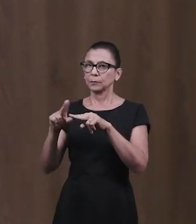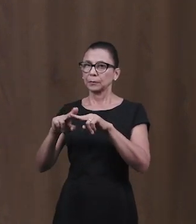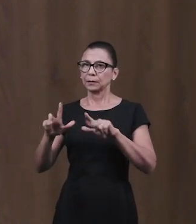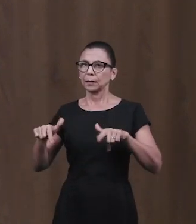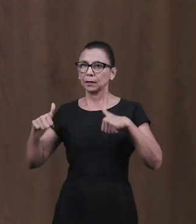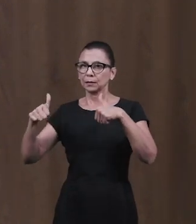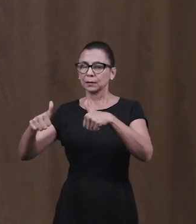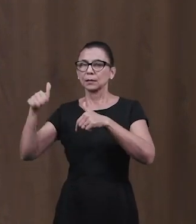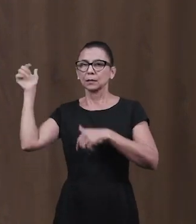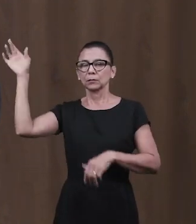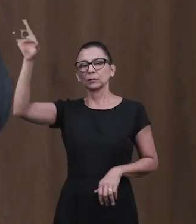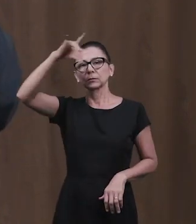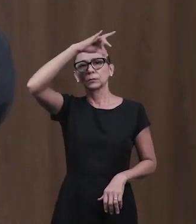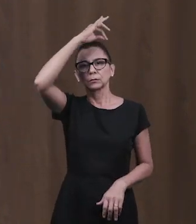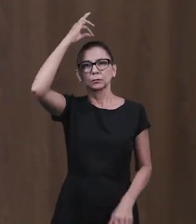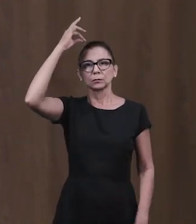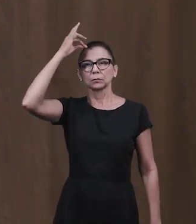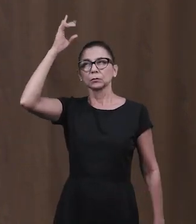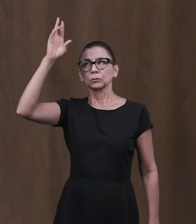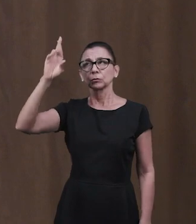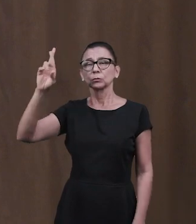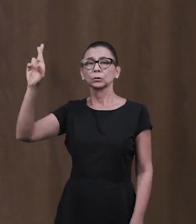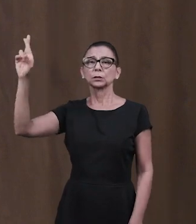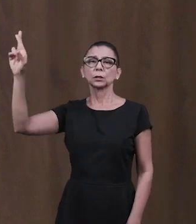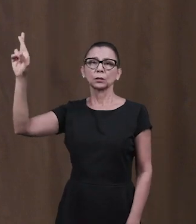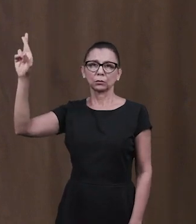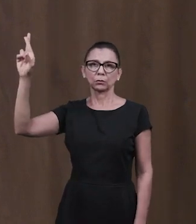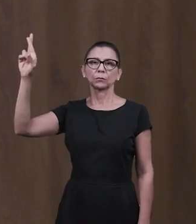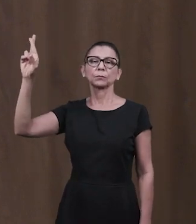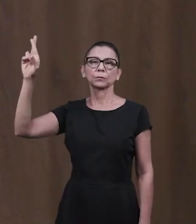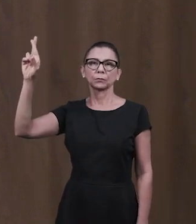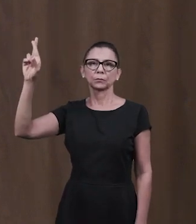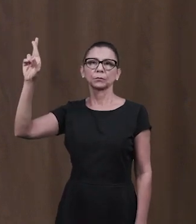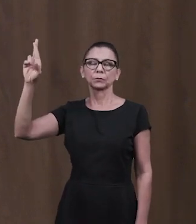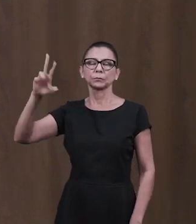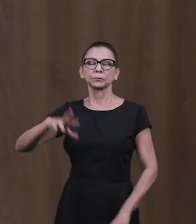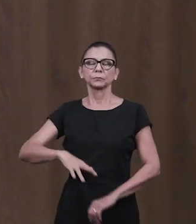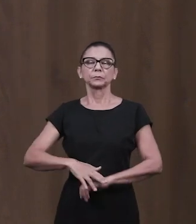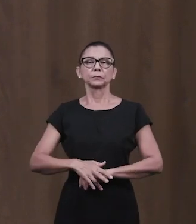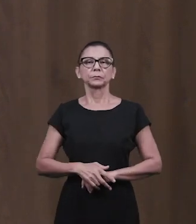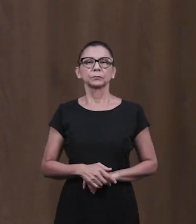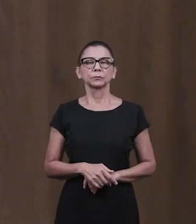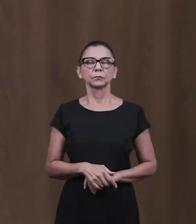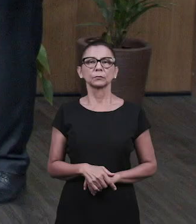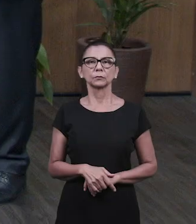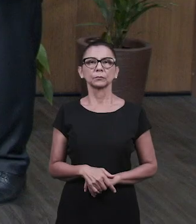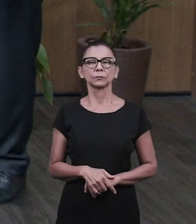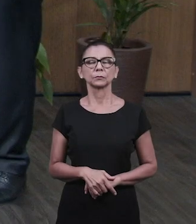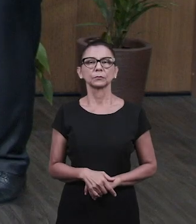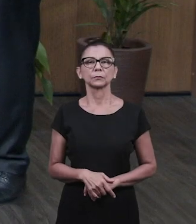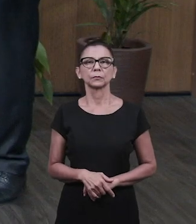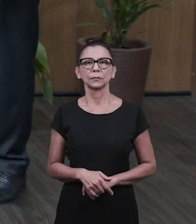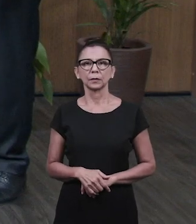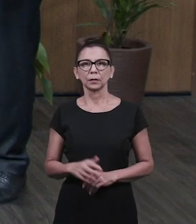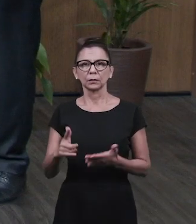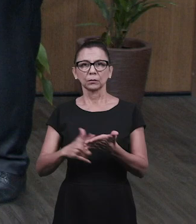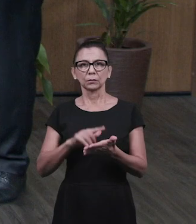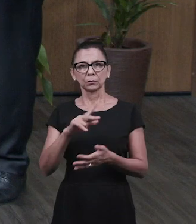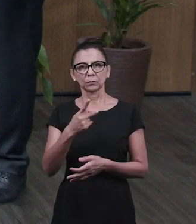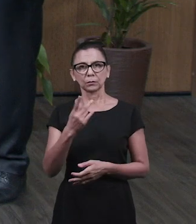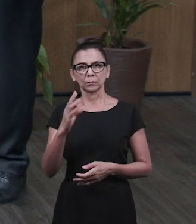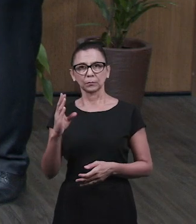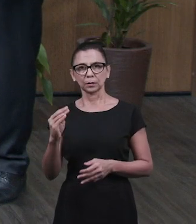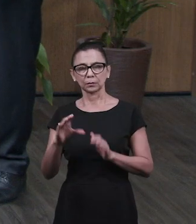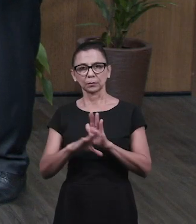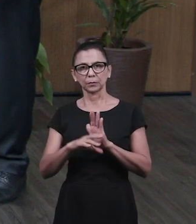par le Saint-Esprit du Seigneur, dans la direction de Dieu par le Saint-Esprit. Comme il est enregistré en